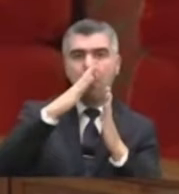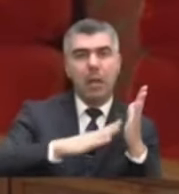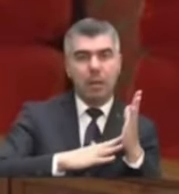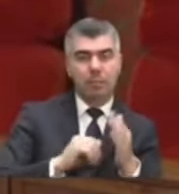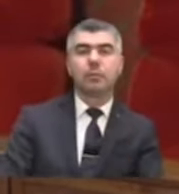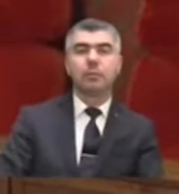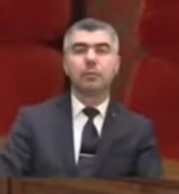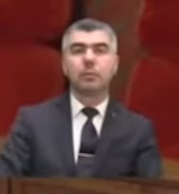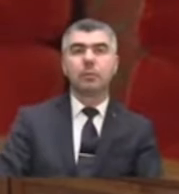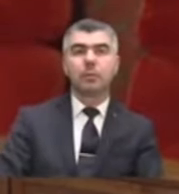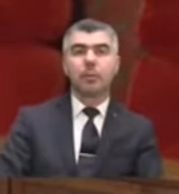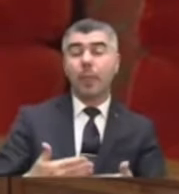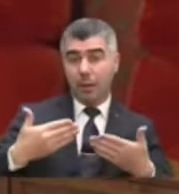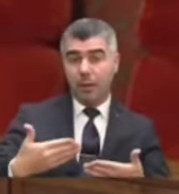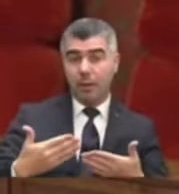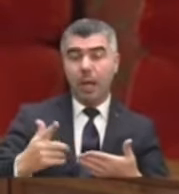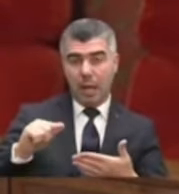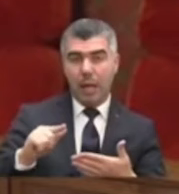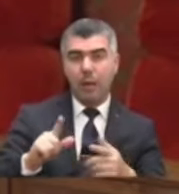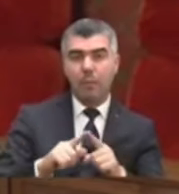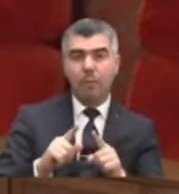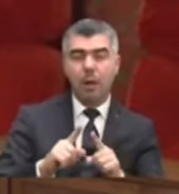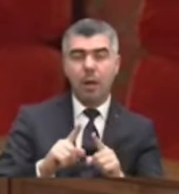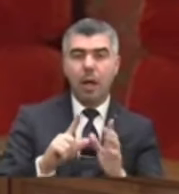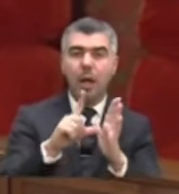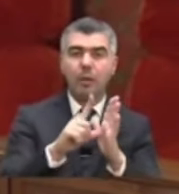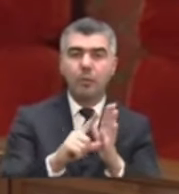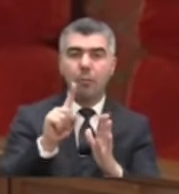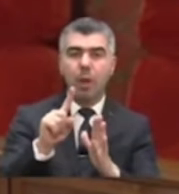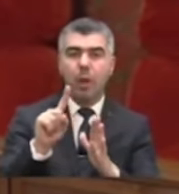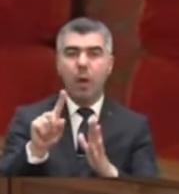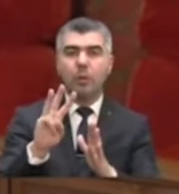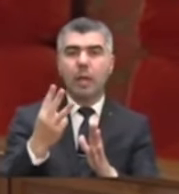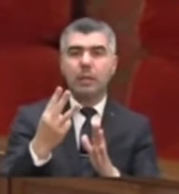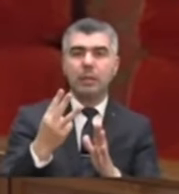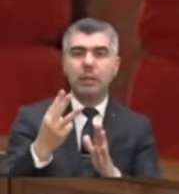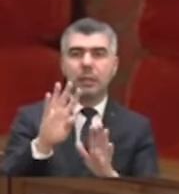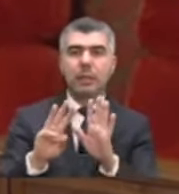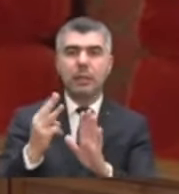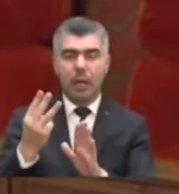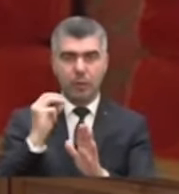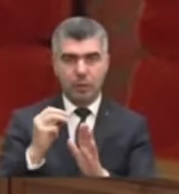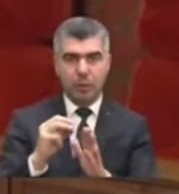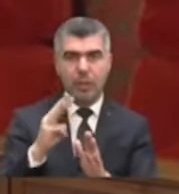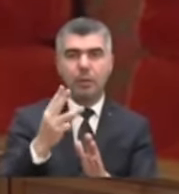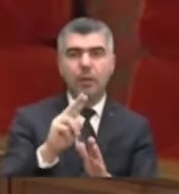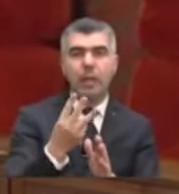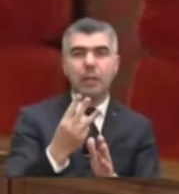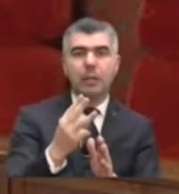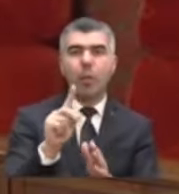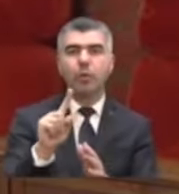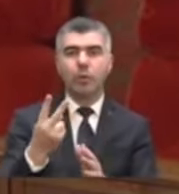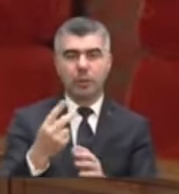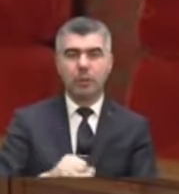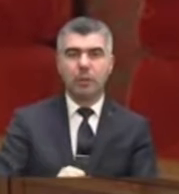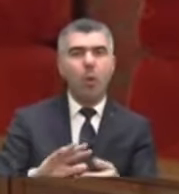في هذا الاتجاه، كانت عندنا واحد القانون اللي 131/13 اللي تغيروا تحيدوا منه العراقيل 33/21 باش نخولوا